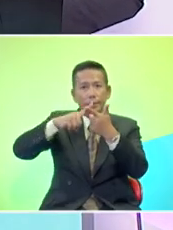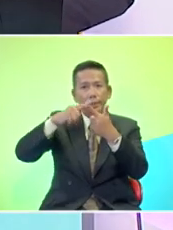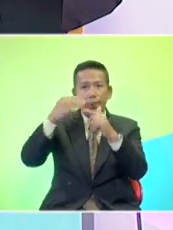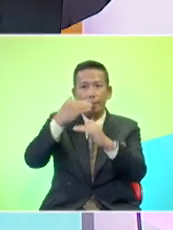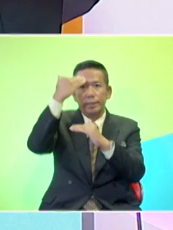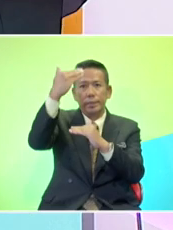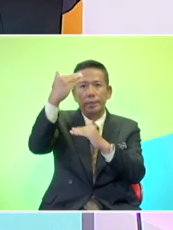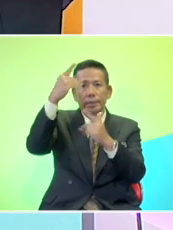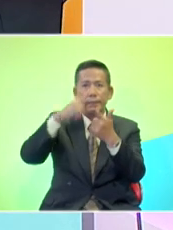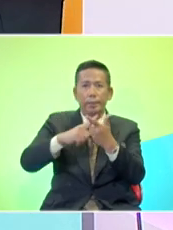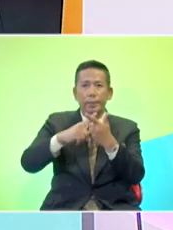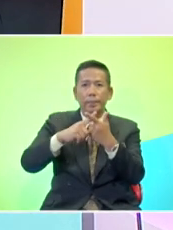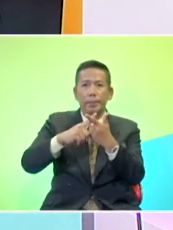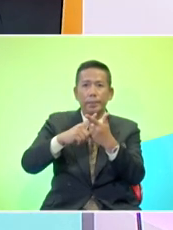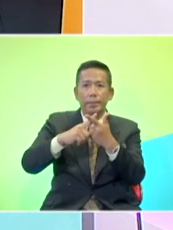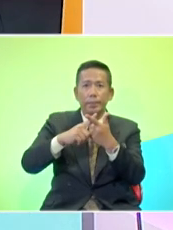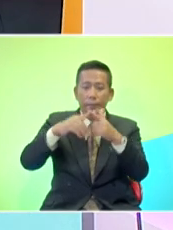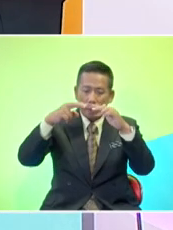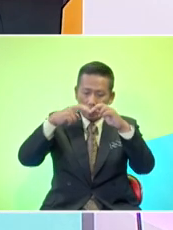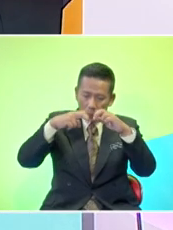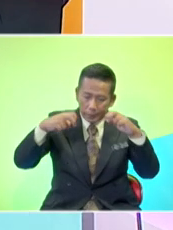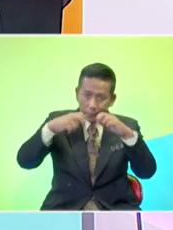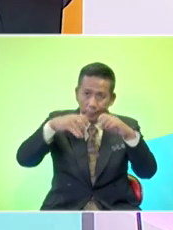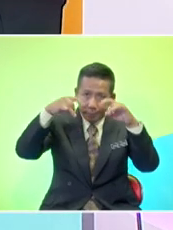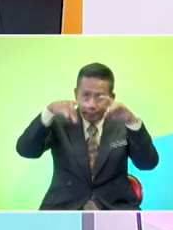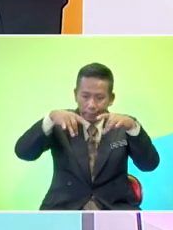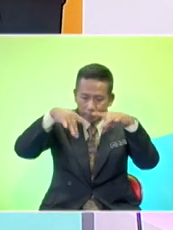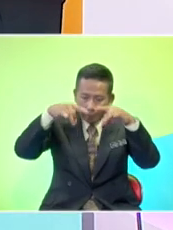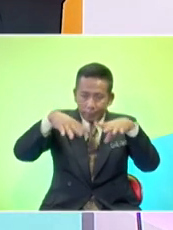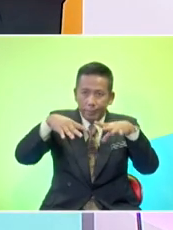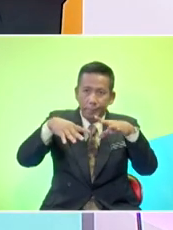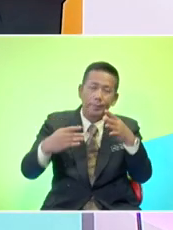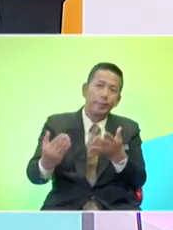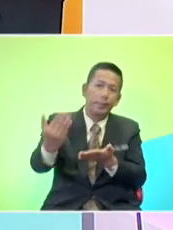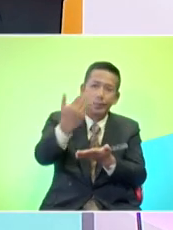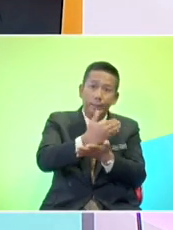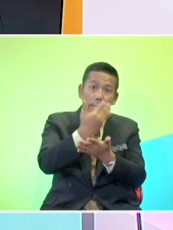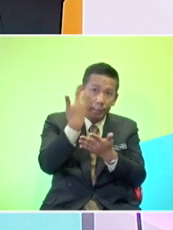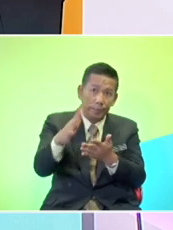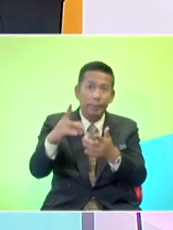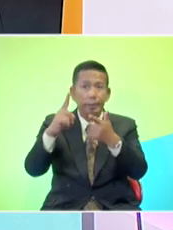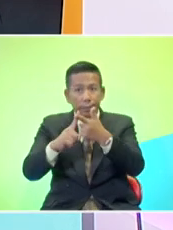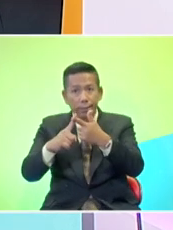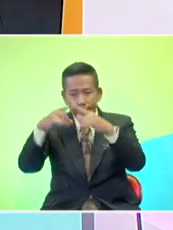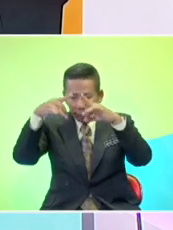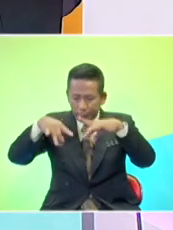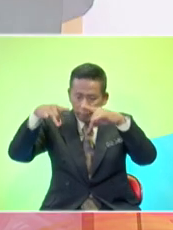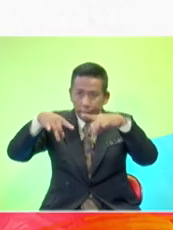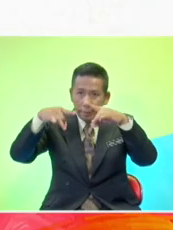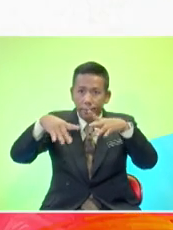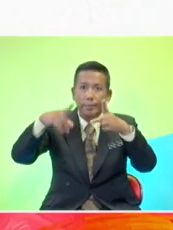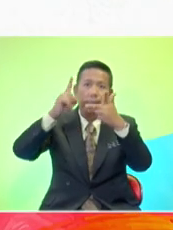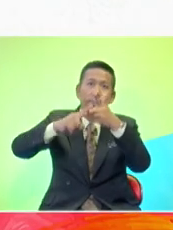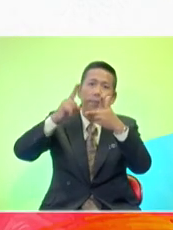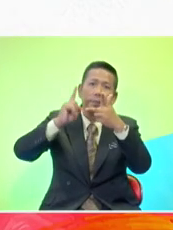seterusnya adalah peringkat menganalisis Oke data yang kita kumpulkan tadi karya murid yang kita kumpulkan tadi kita analisis dan yang